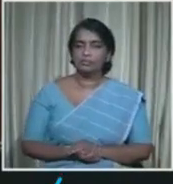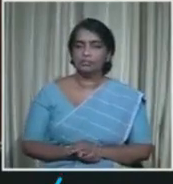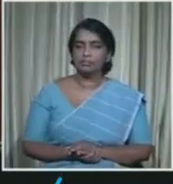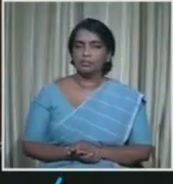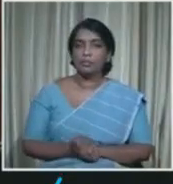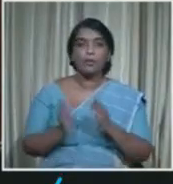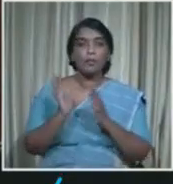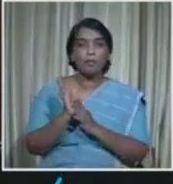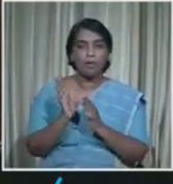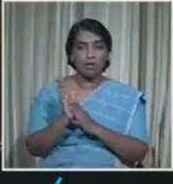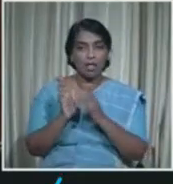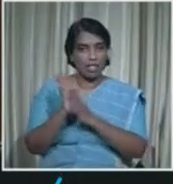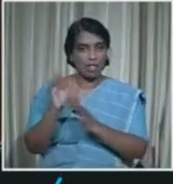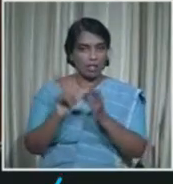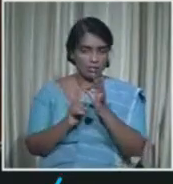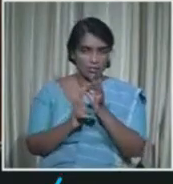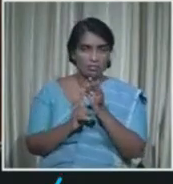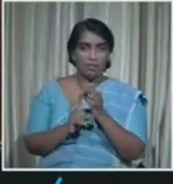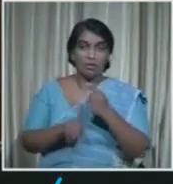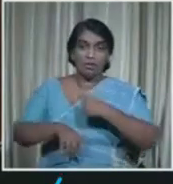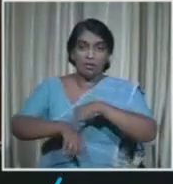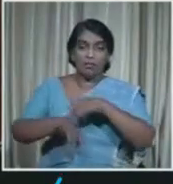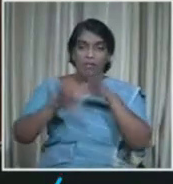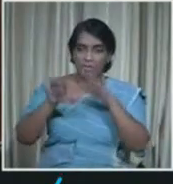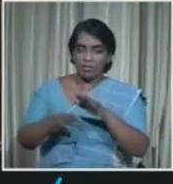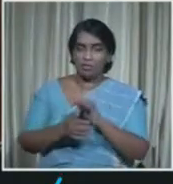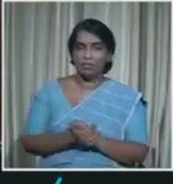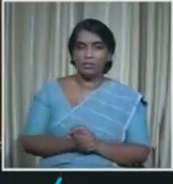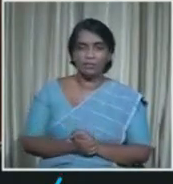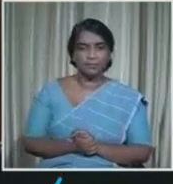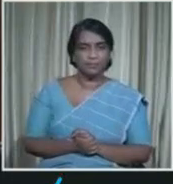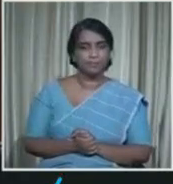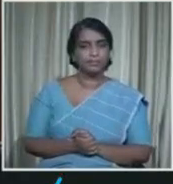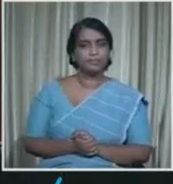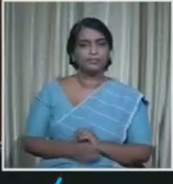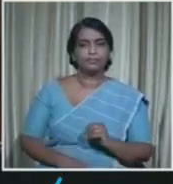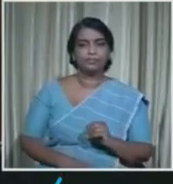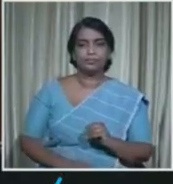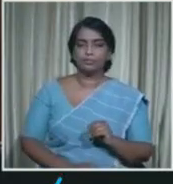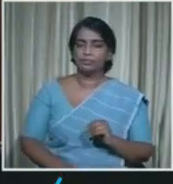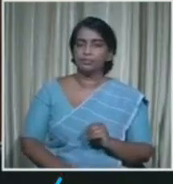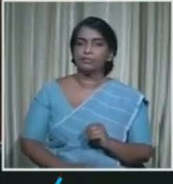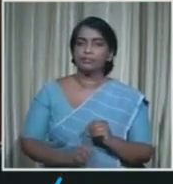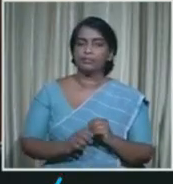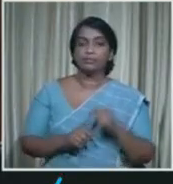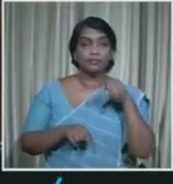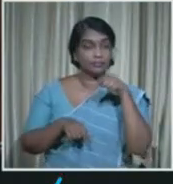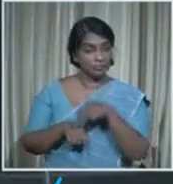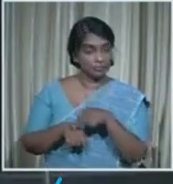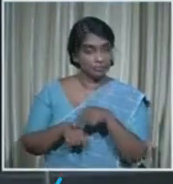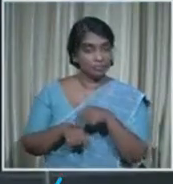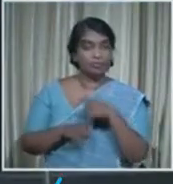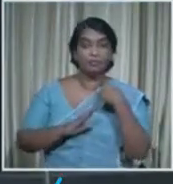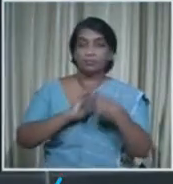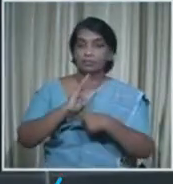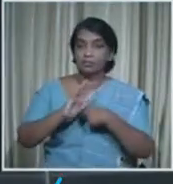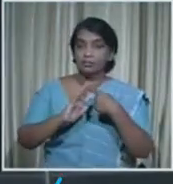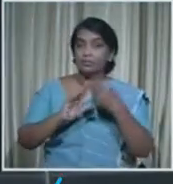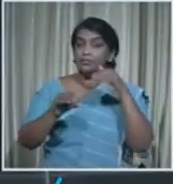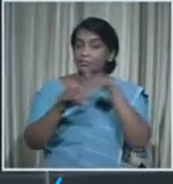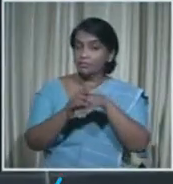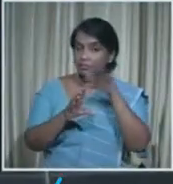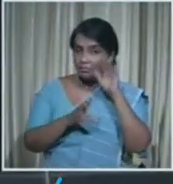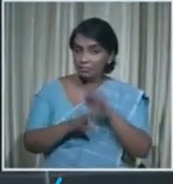Manusia naik ke rumah cuma kali bela mak. Daru kata naik ke tumeni. Daru kata naik ke tumeni. Me rata tulah eti bela ati